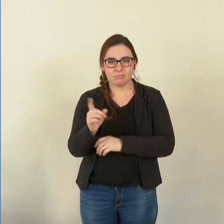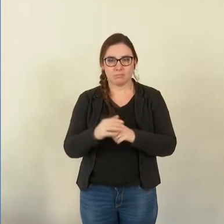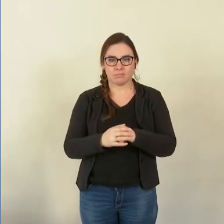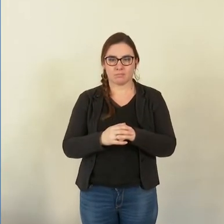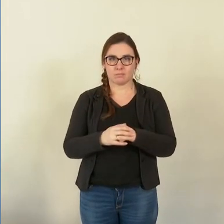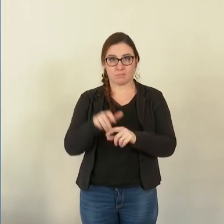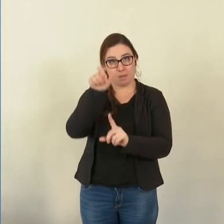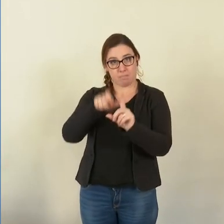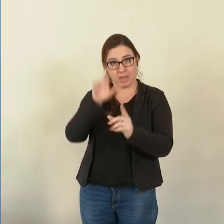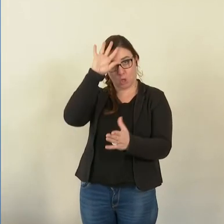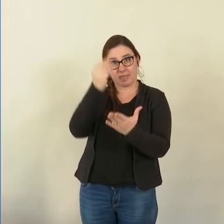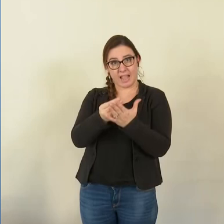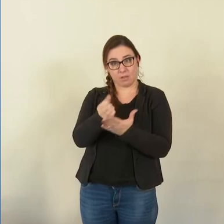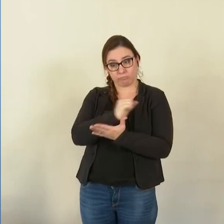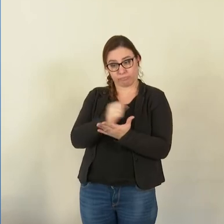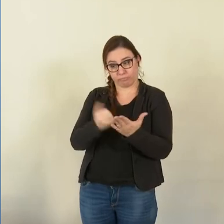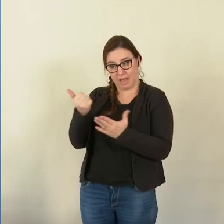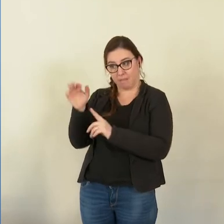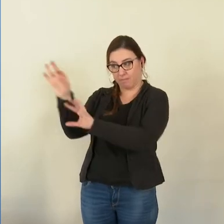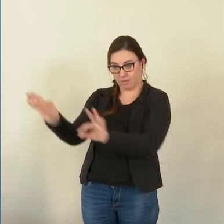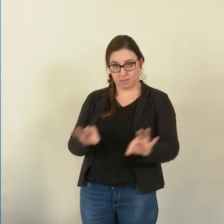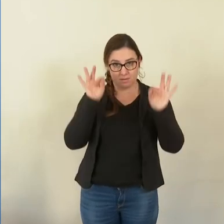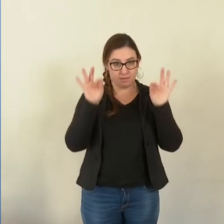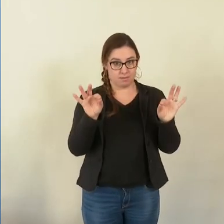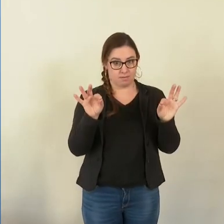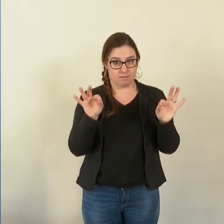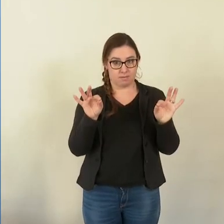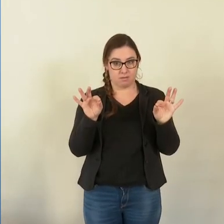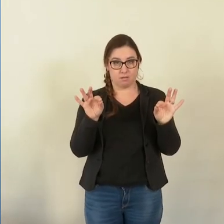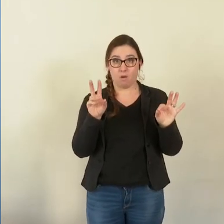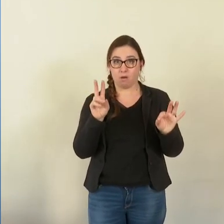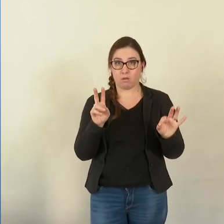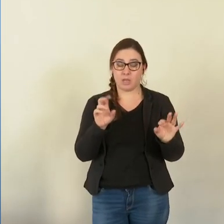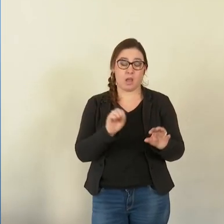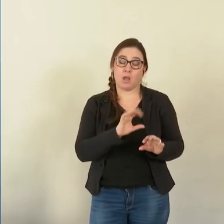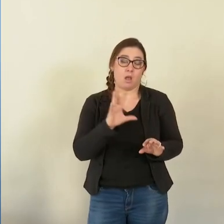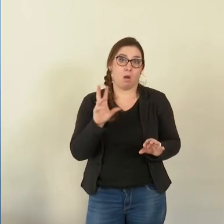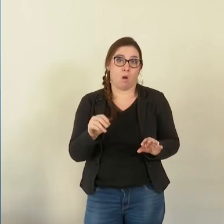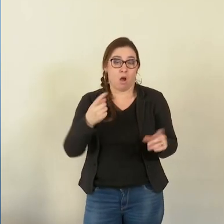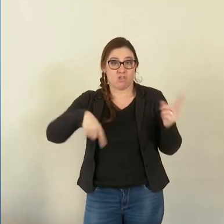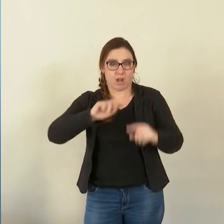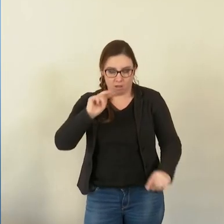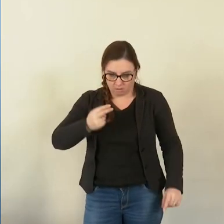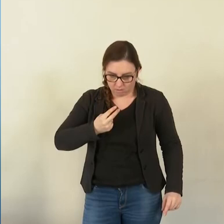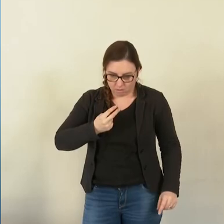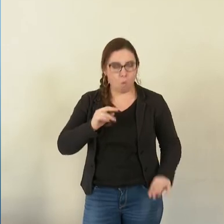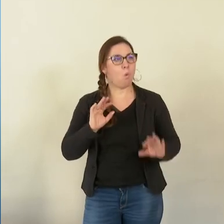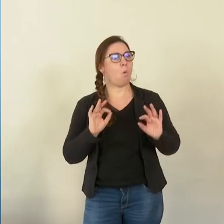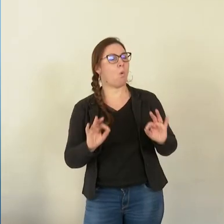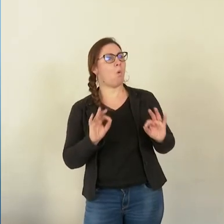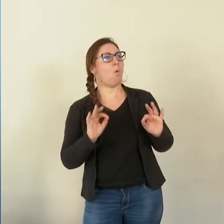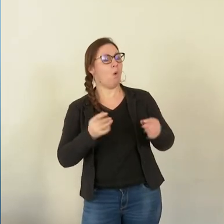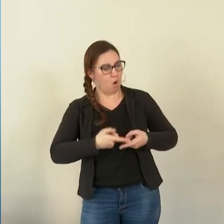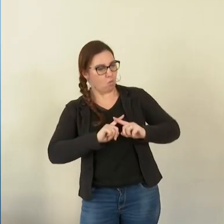l'autrice de cette thèse parce que ça vaut quand même son peson d'or et je trouve que ça nous permet tout à chacun de relativiser aussi les